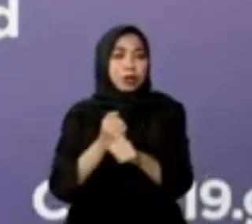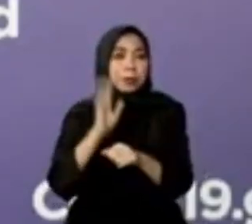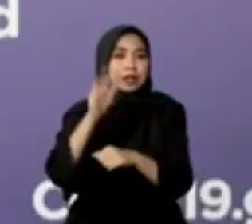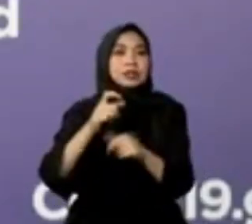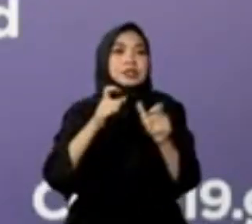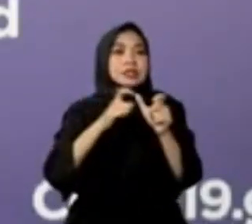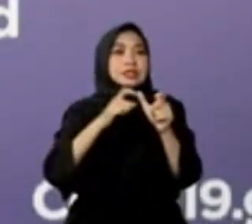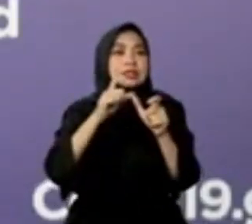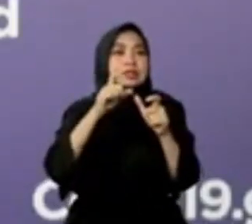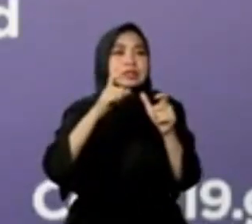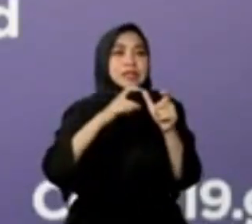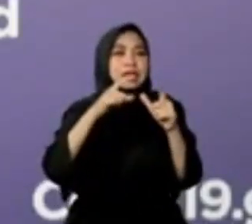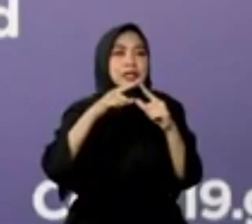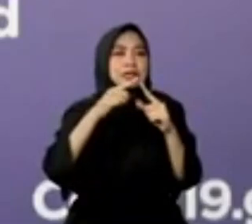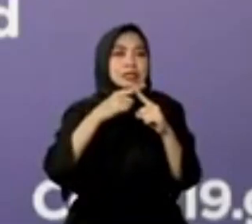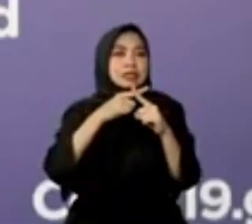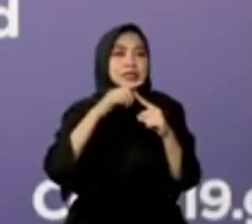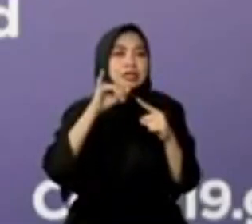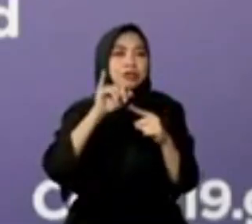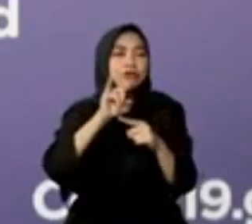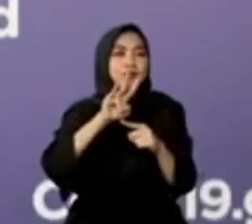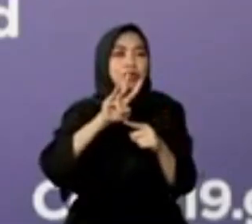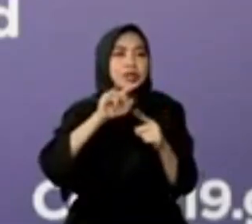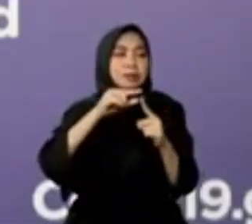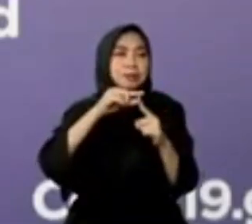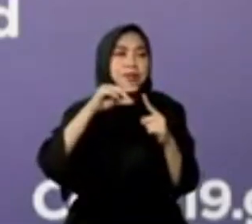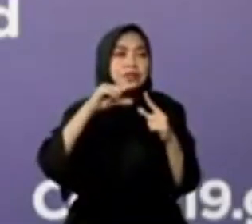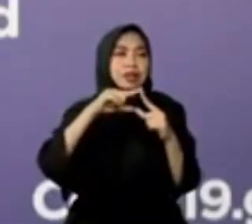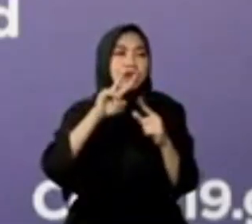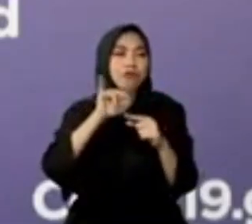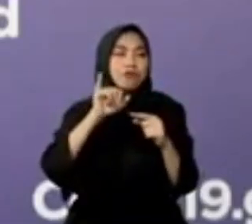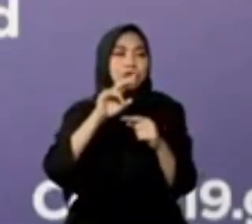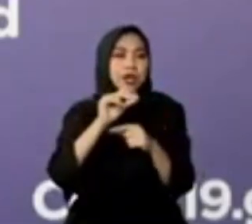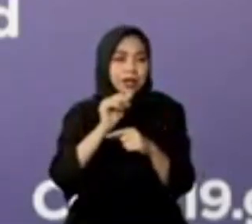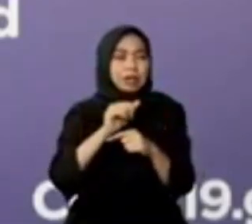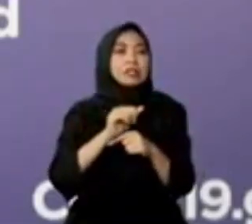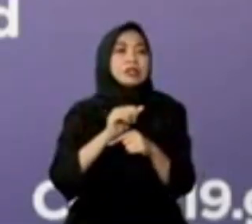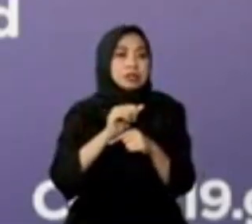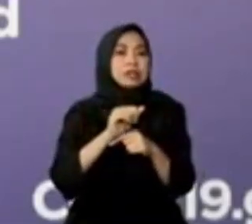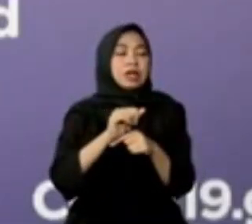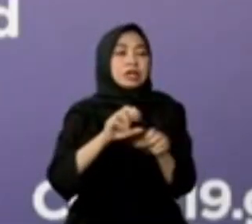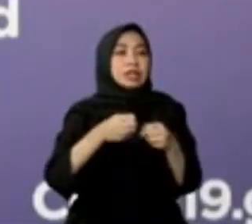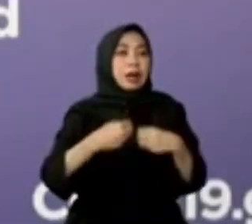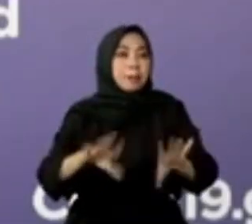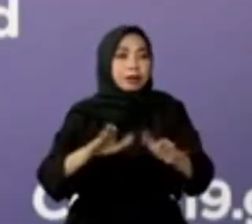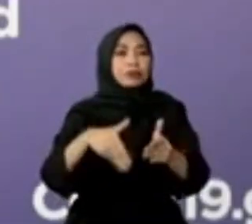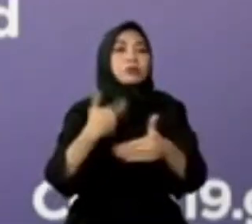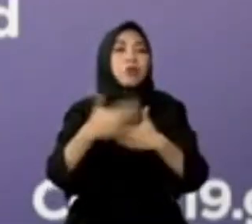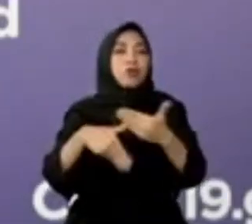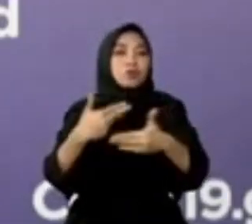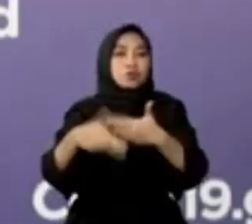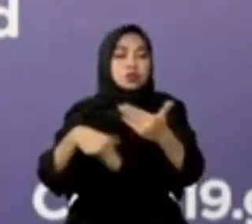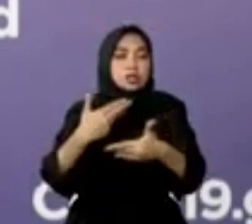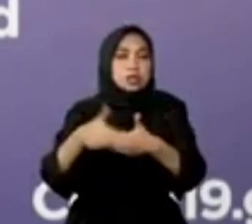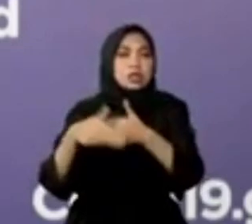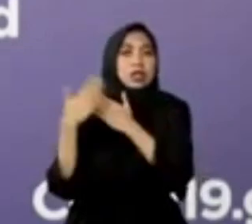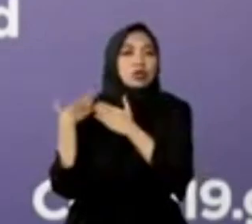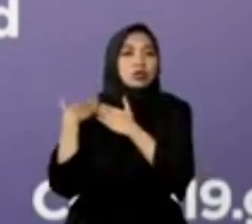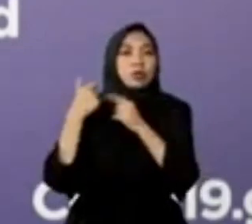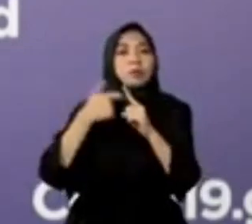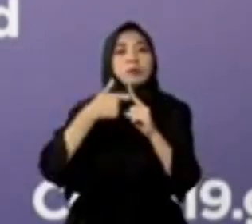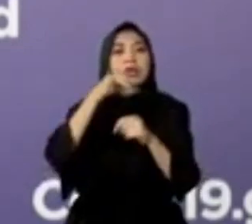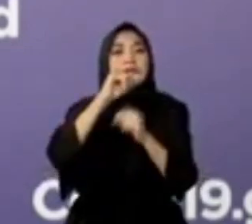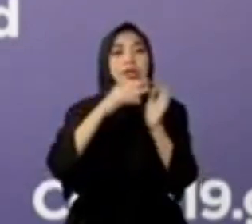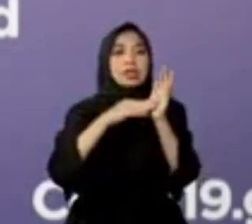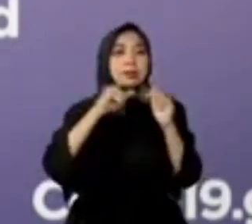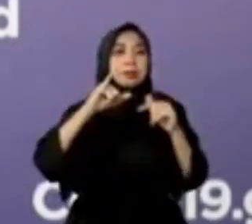Favipiravir, ini kebetulan patennya sudah lepas sehingga juga akan diproduksi oleh Kimia